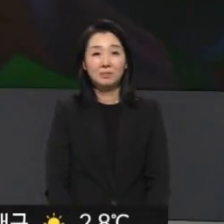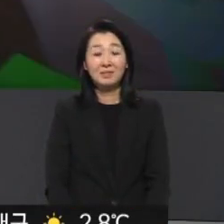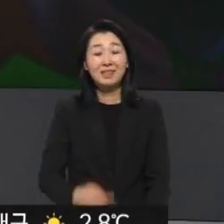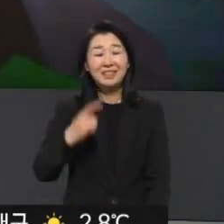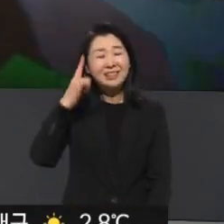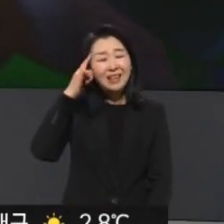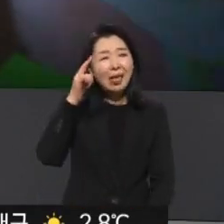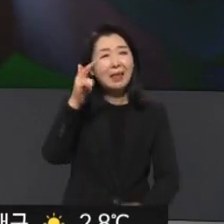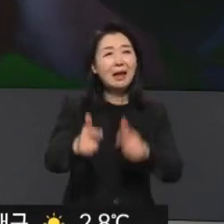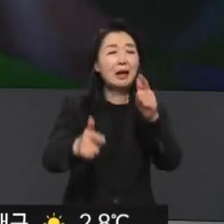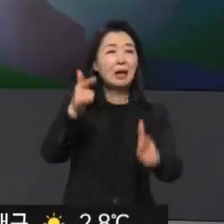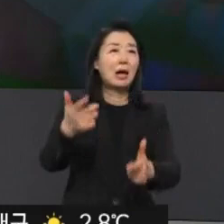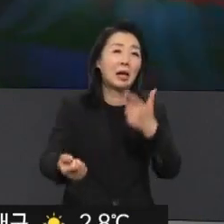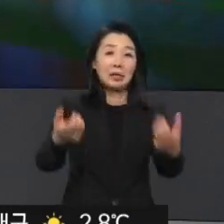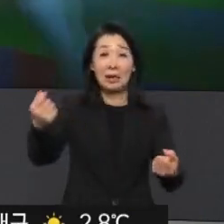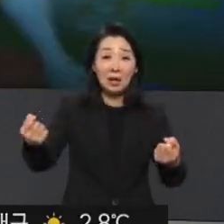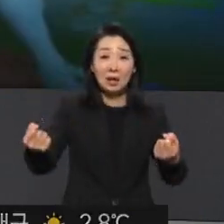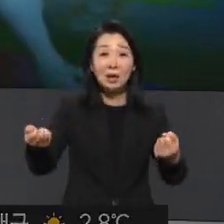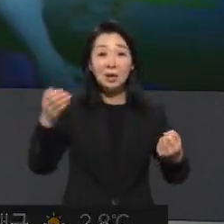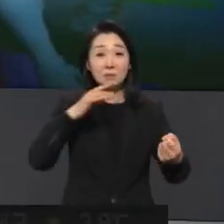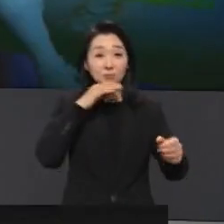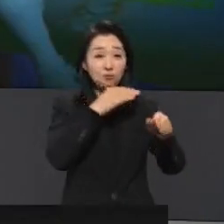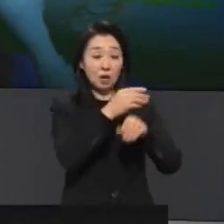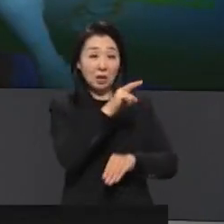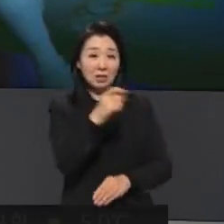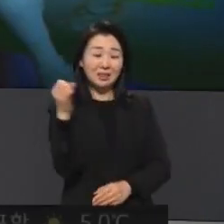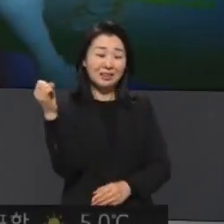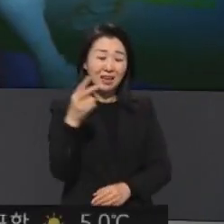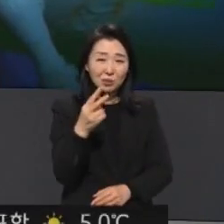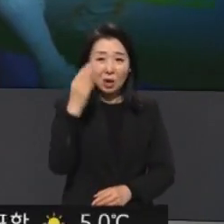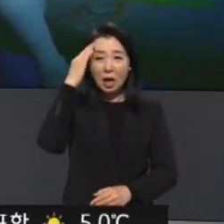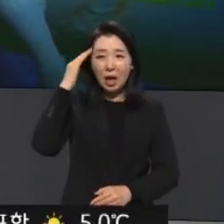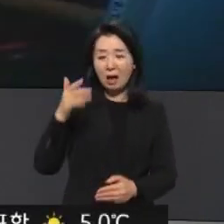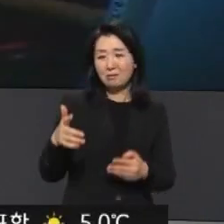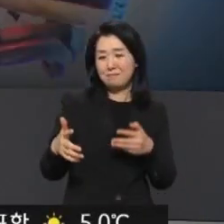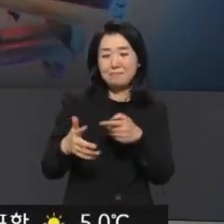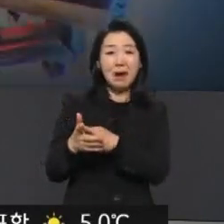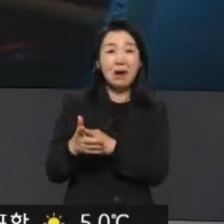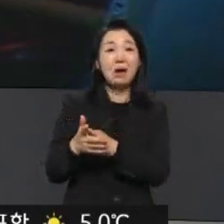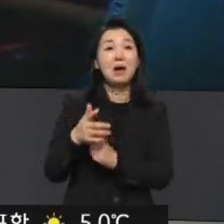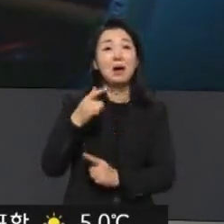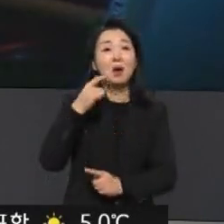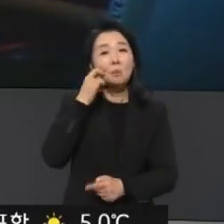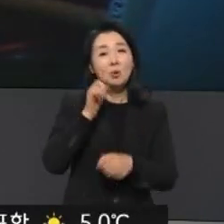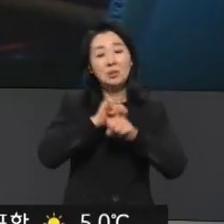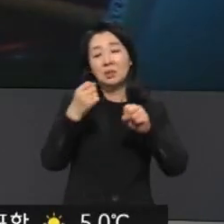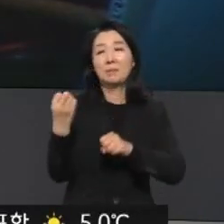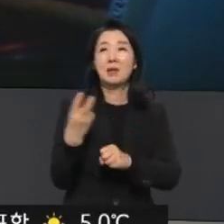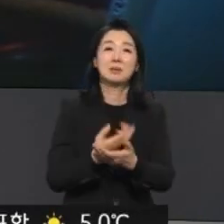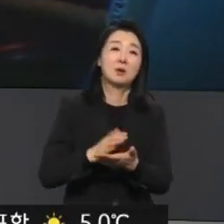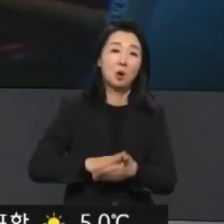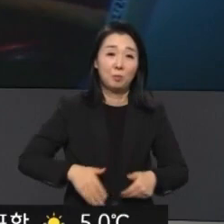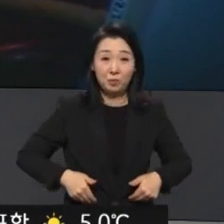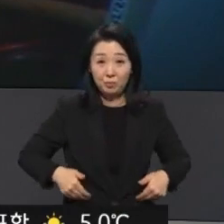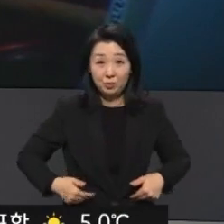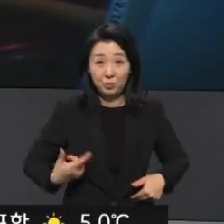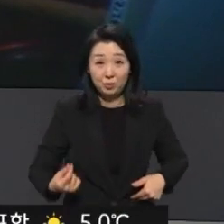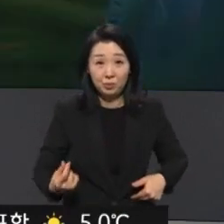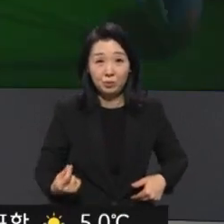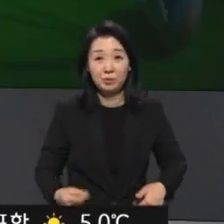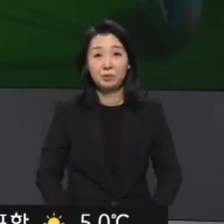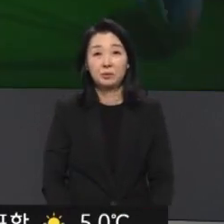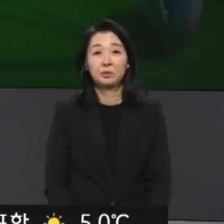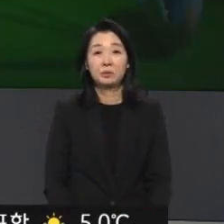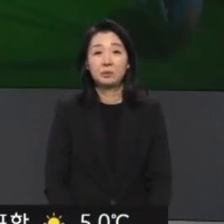의견은 제각각이더라도요. 이제 북한에 또다시 허를 찔리지 않을 시스템적인 재정비가 필요한 시점이란 점은